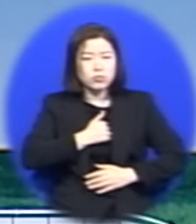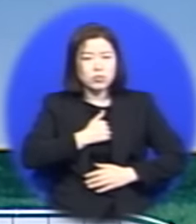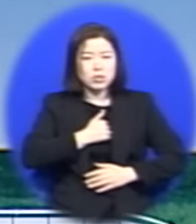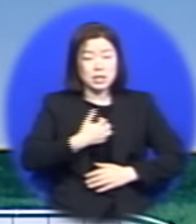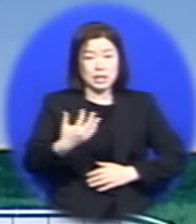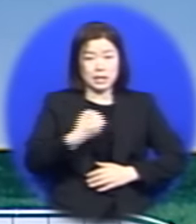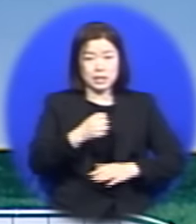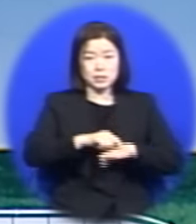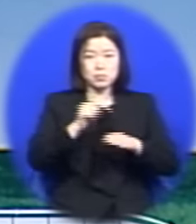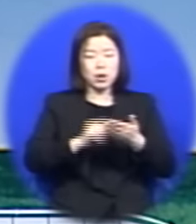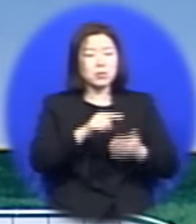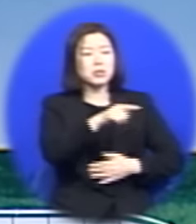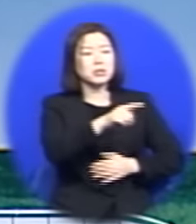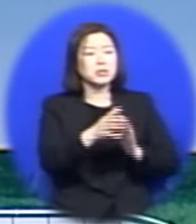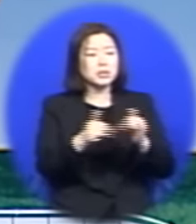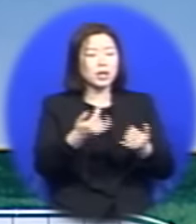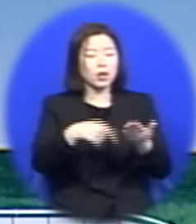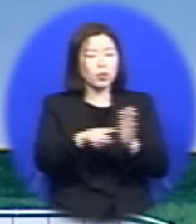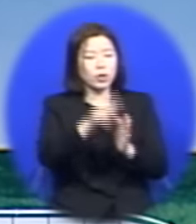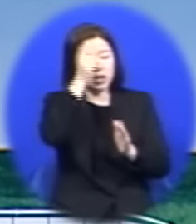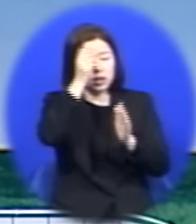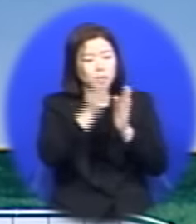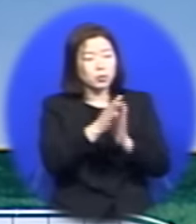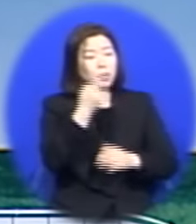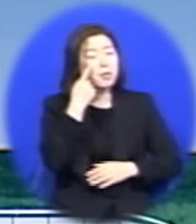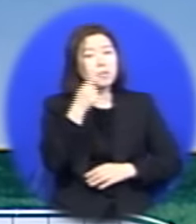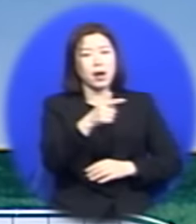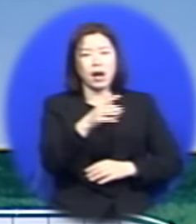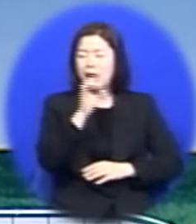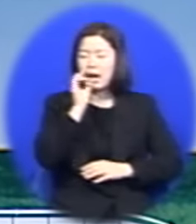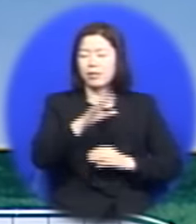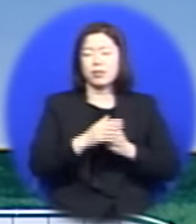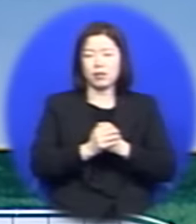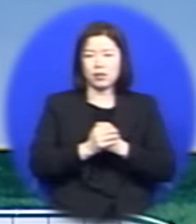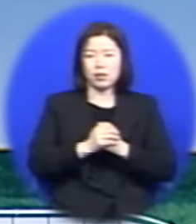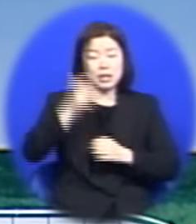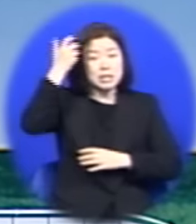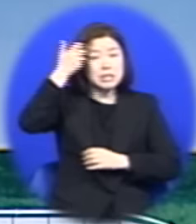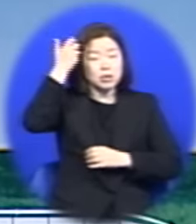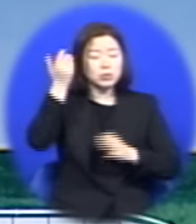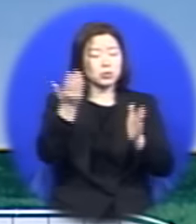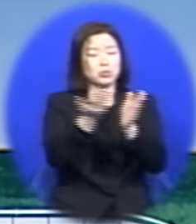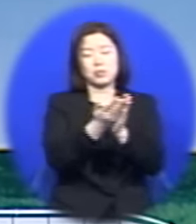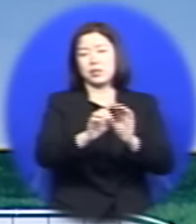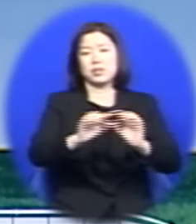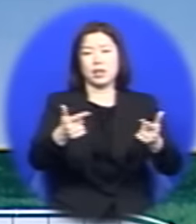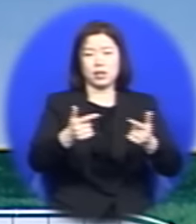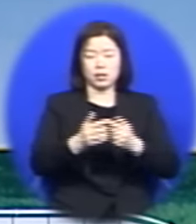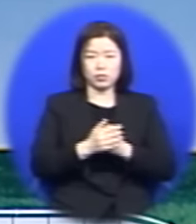되나? 영적으로 완전히 안 맞아요. 미워하는 거하고 기도가.